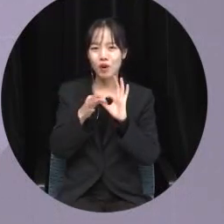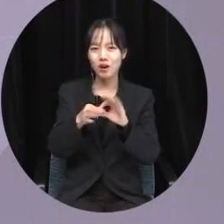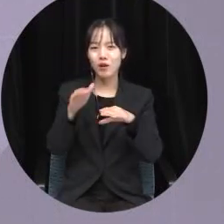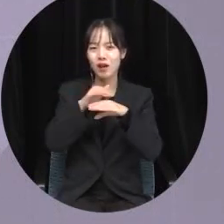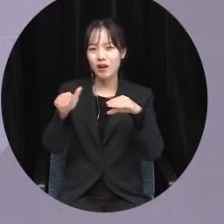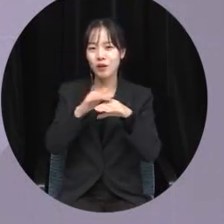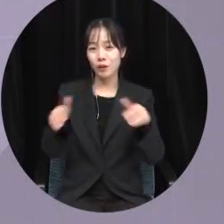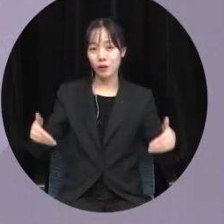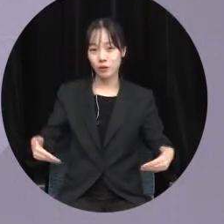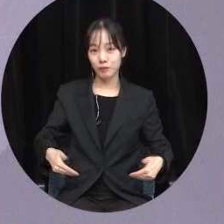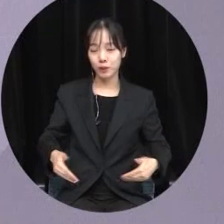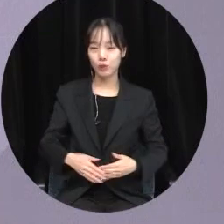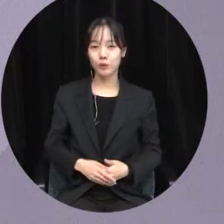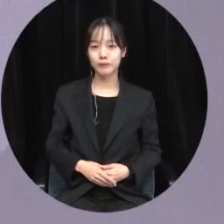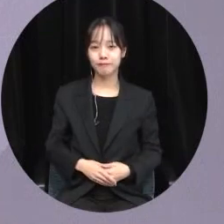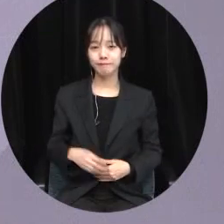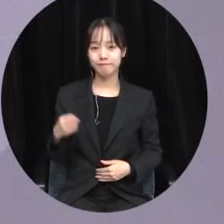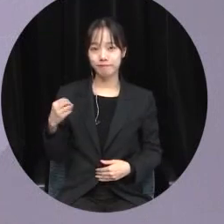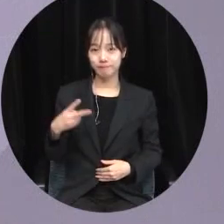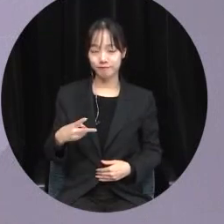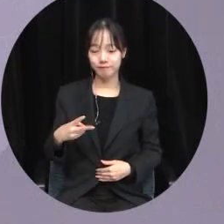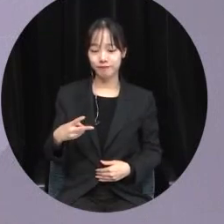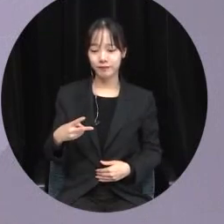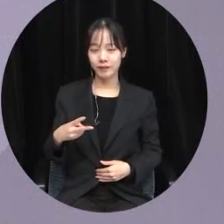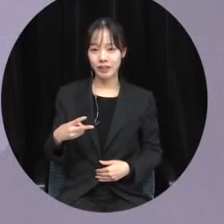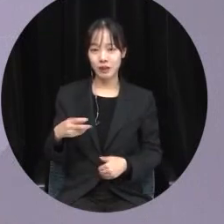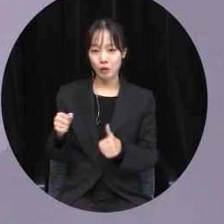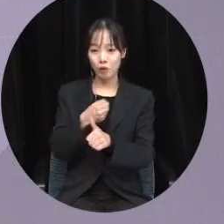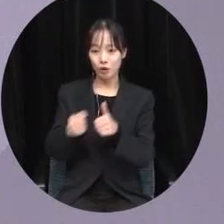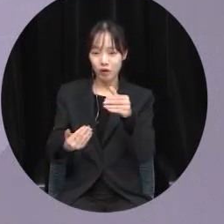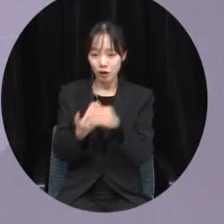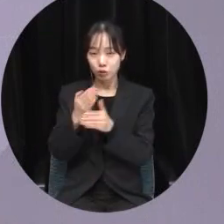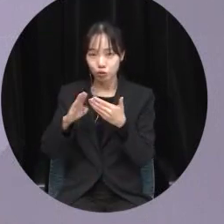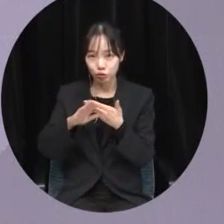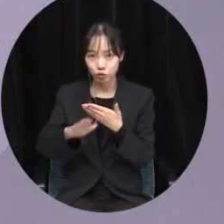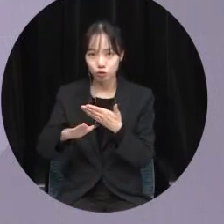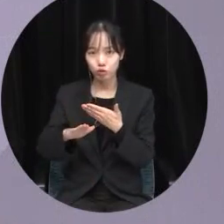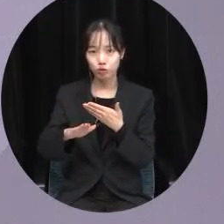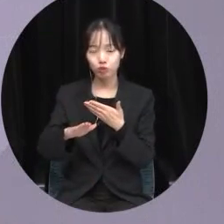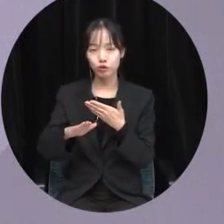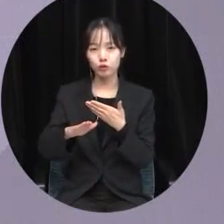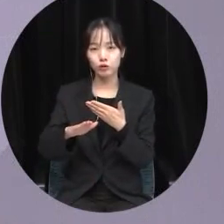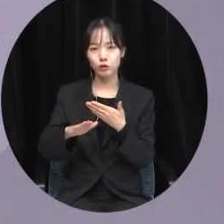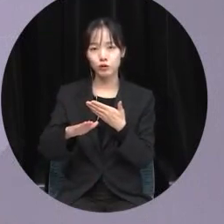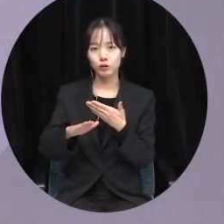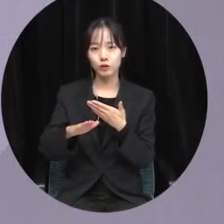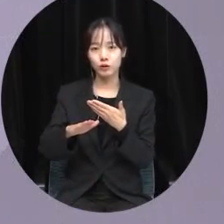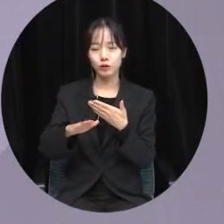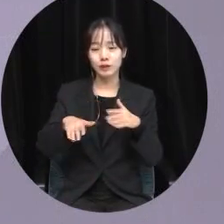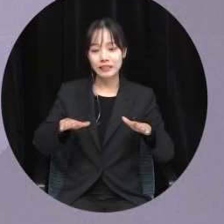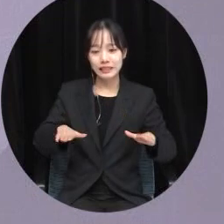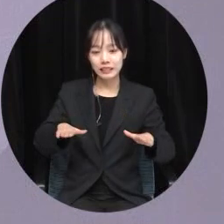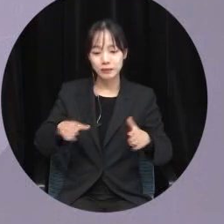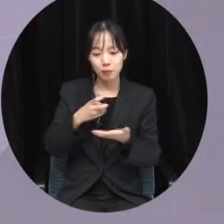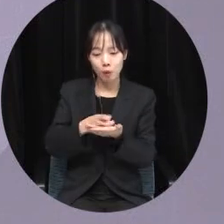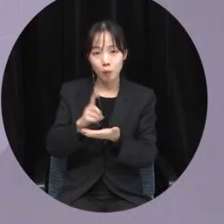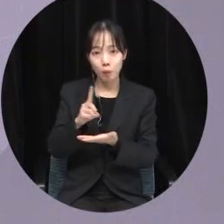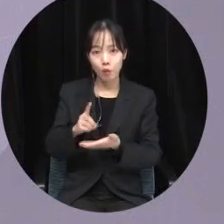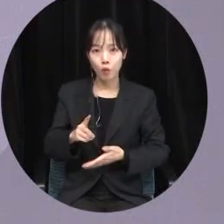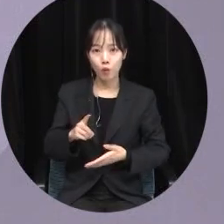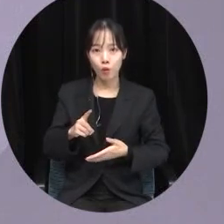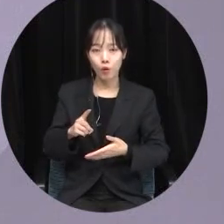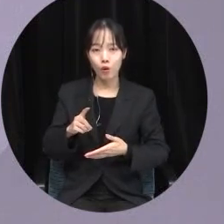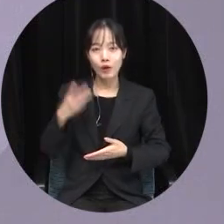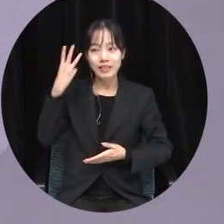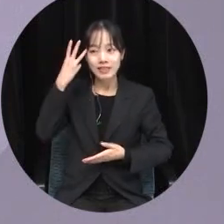생각이 들고요. 그 다음에 사고가 발생하고 나서 소위 현재는 3일 정도의 가해자